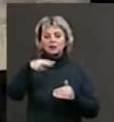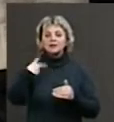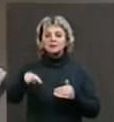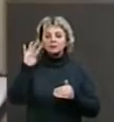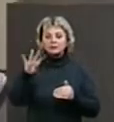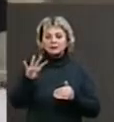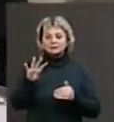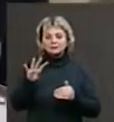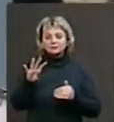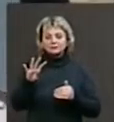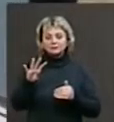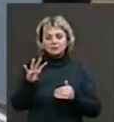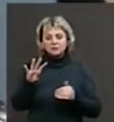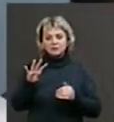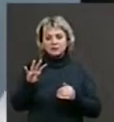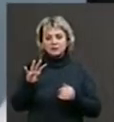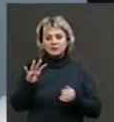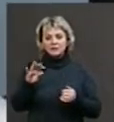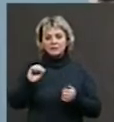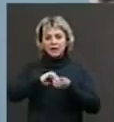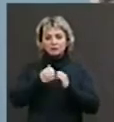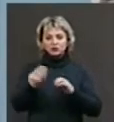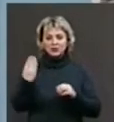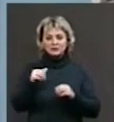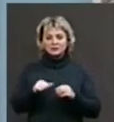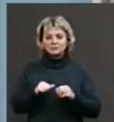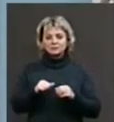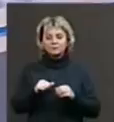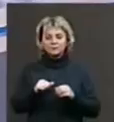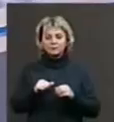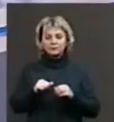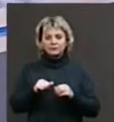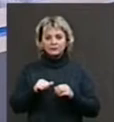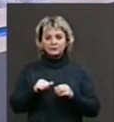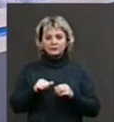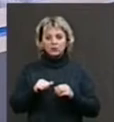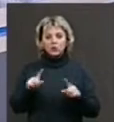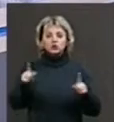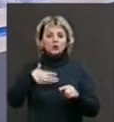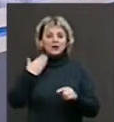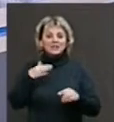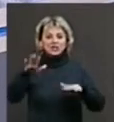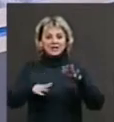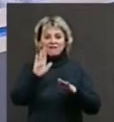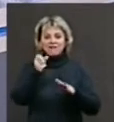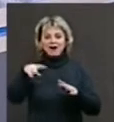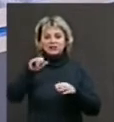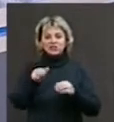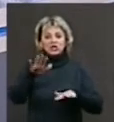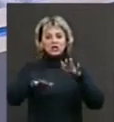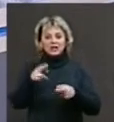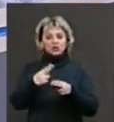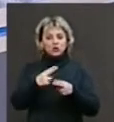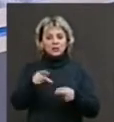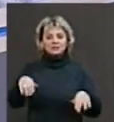Юлия Сурикова и Юрий Санкин, Дон-24, Каменск-Шахтинский. Что легче, килограмм ваты или килограмм